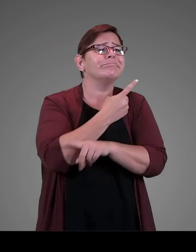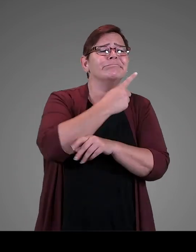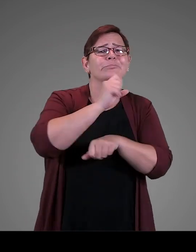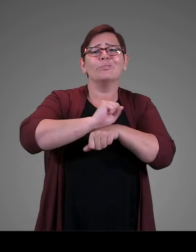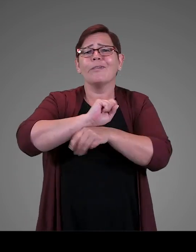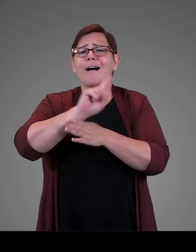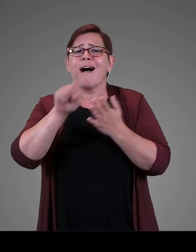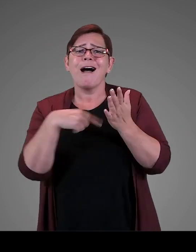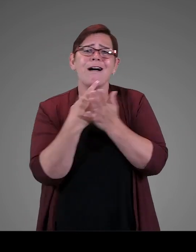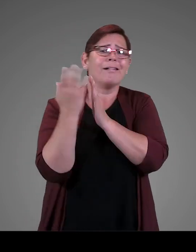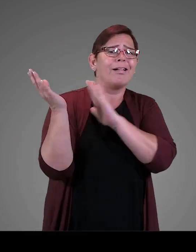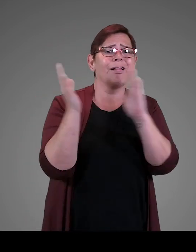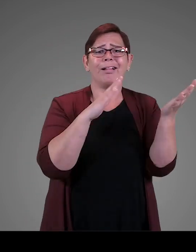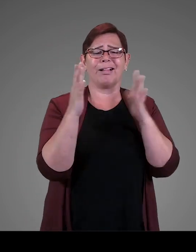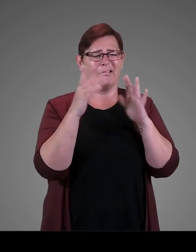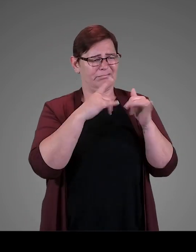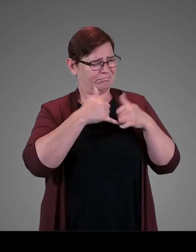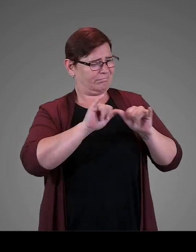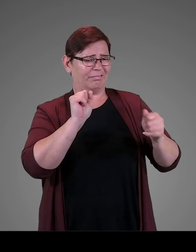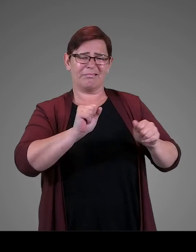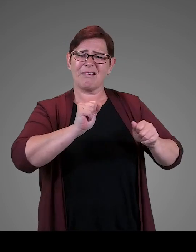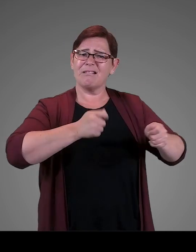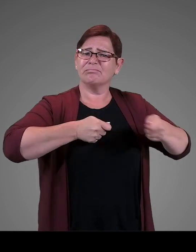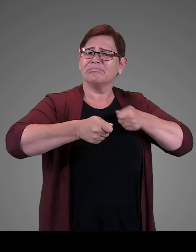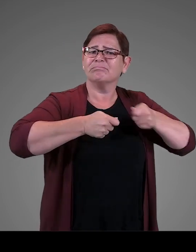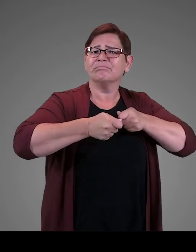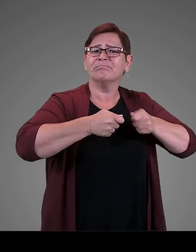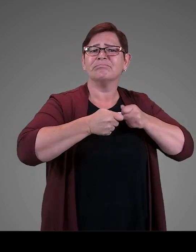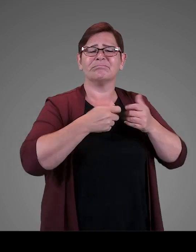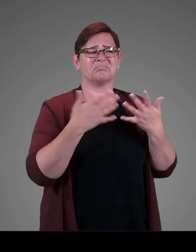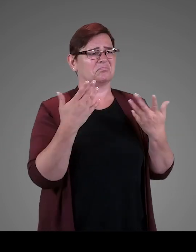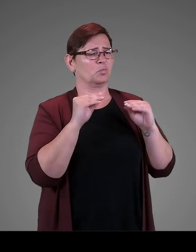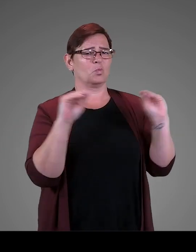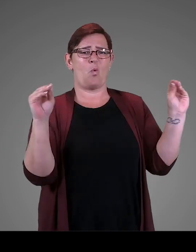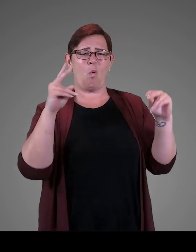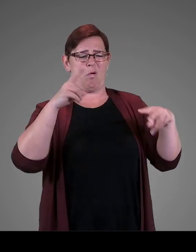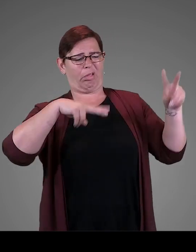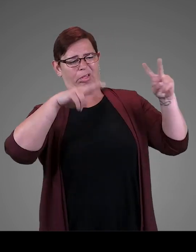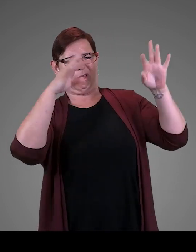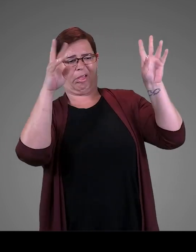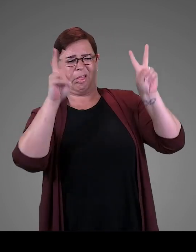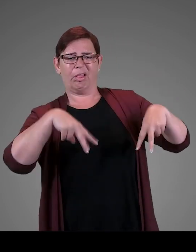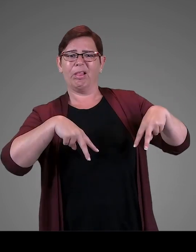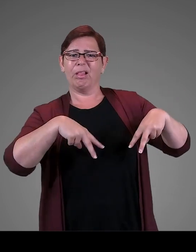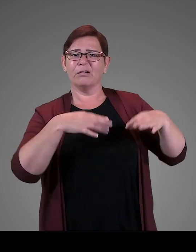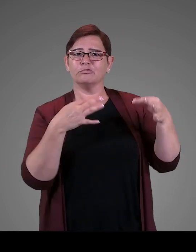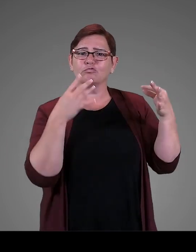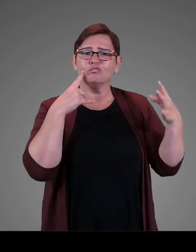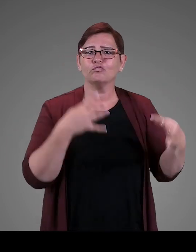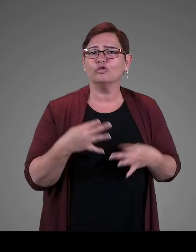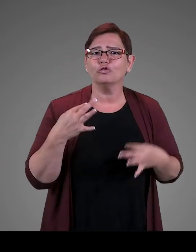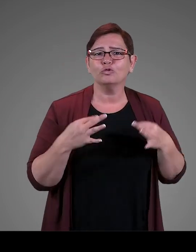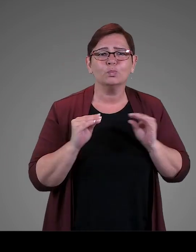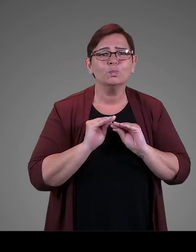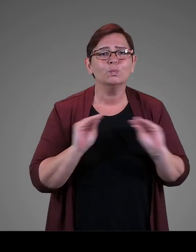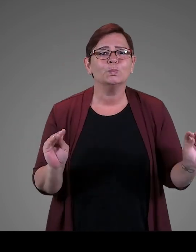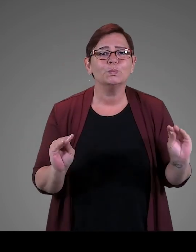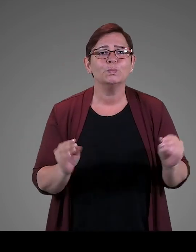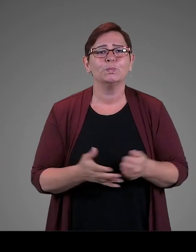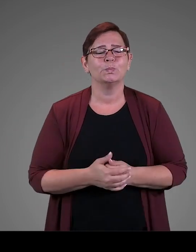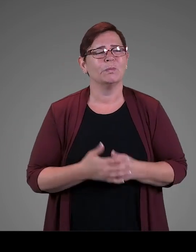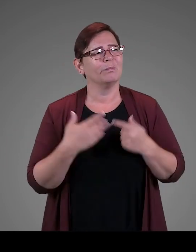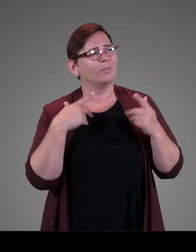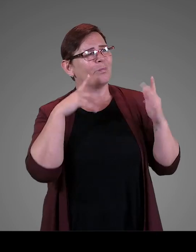jugé. Puis j'espère en faire l'expérience prochainement, mais je sens aussi que on me permet